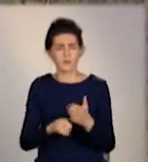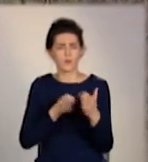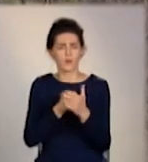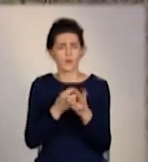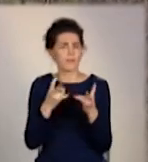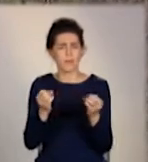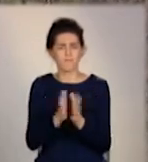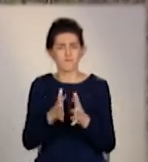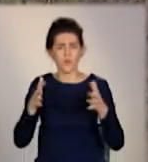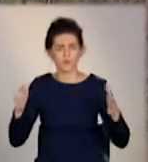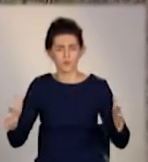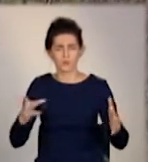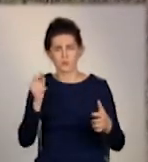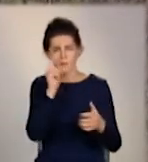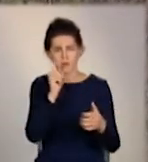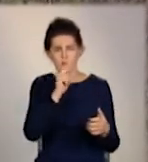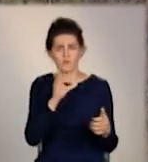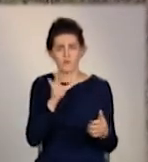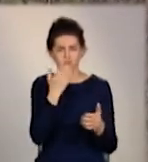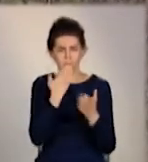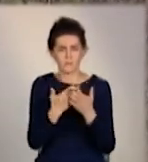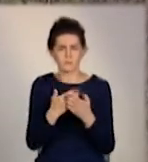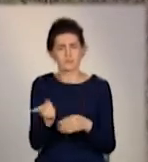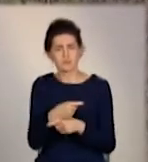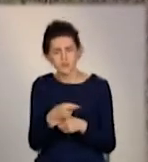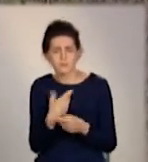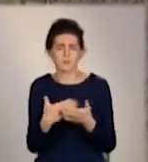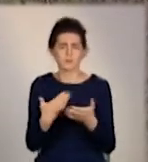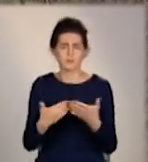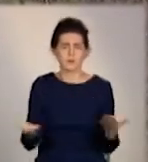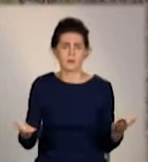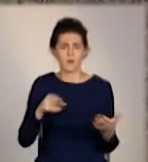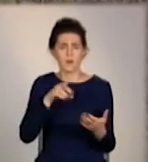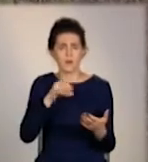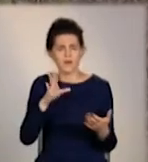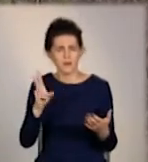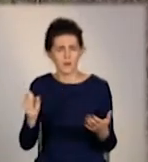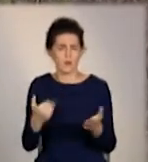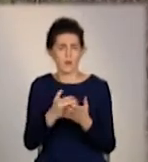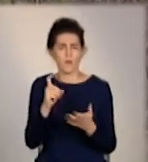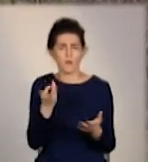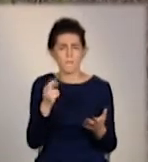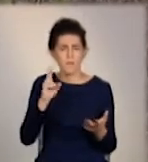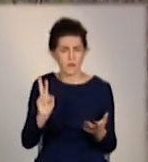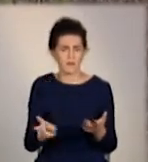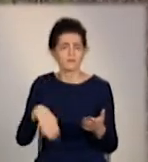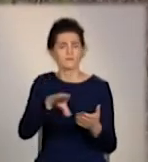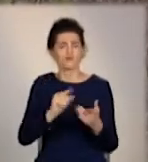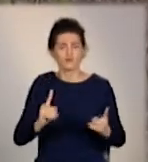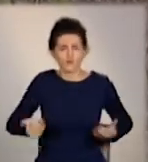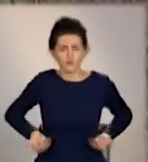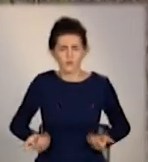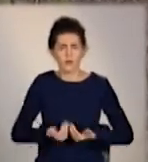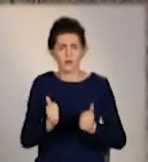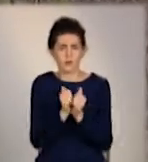невеликих савців, такі як там миші, там полівки, хам'яки, все, що живе в